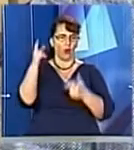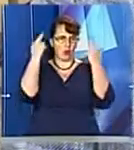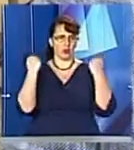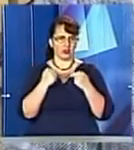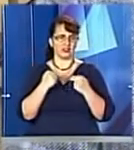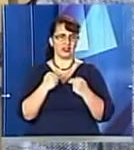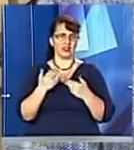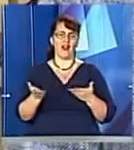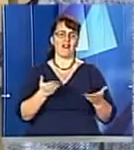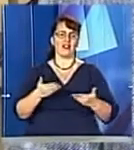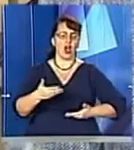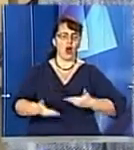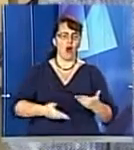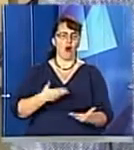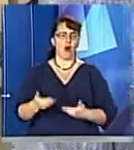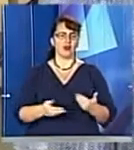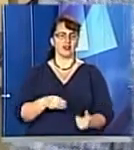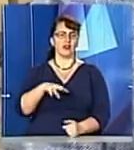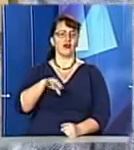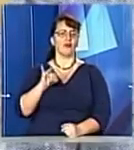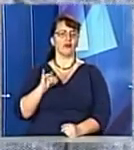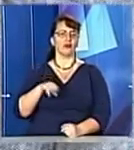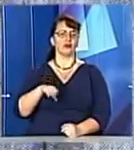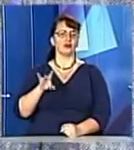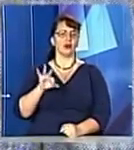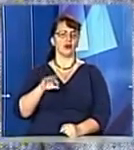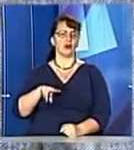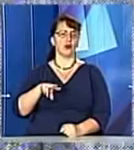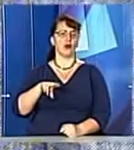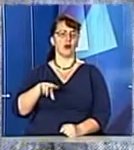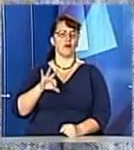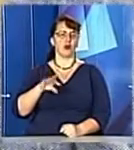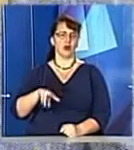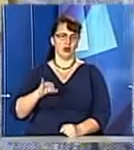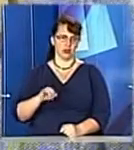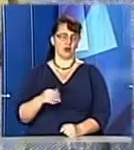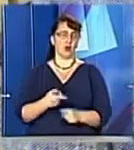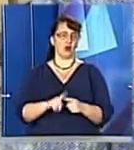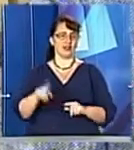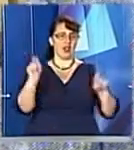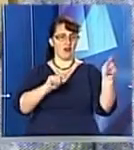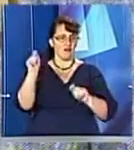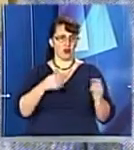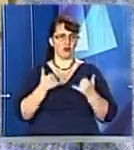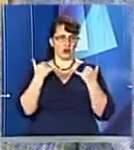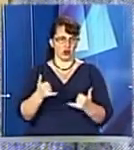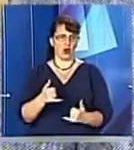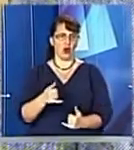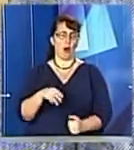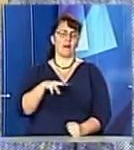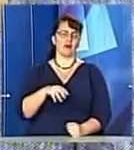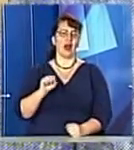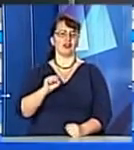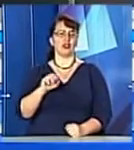стопа митрополита, тому що Золотий мольберт – це міжнародний форум, приурочений якраз митрополиту Андрею